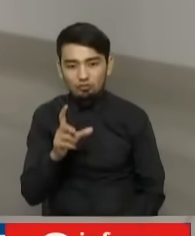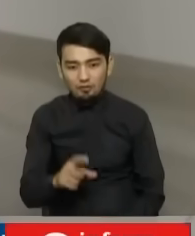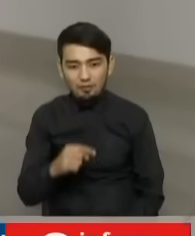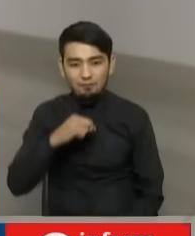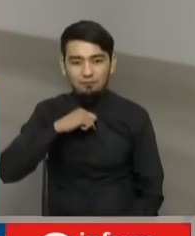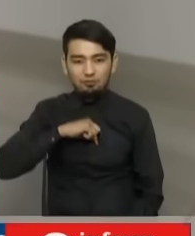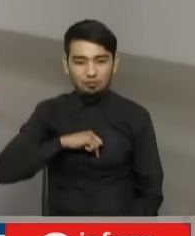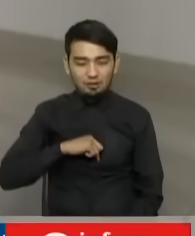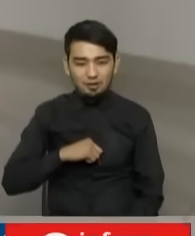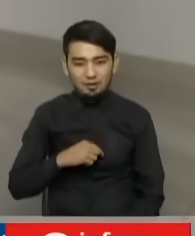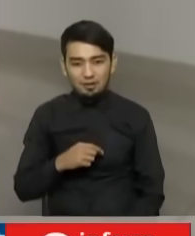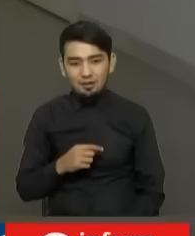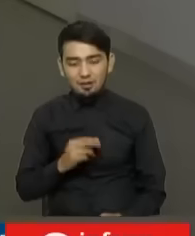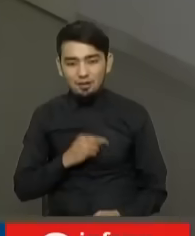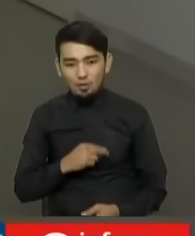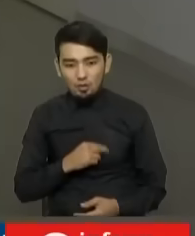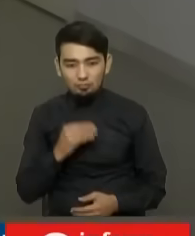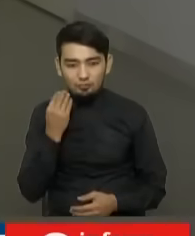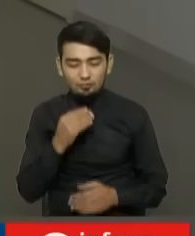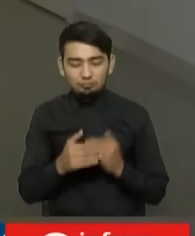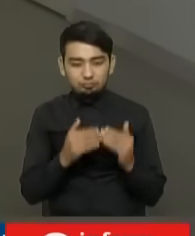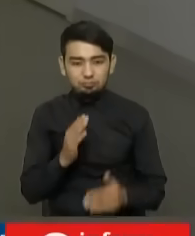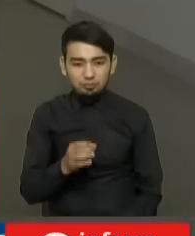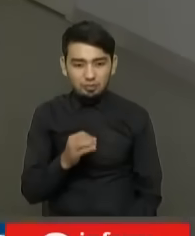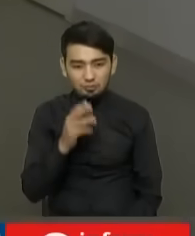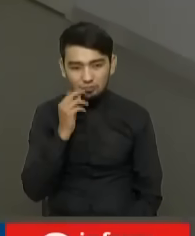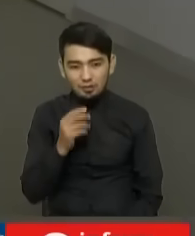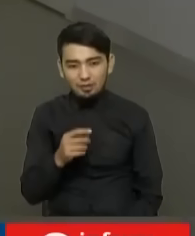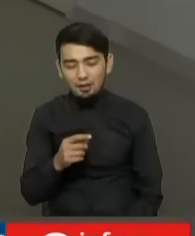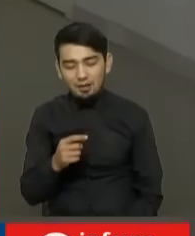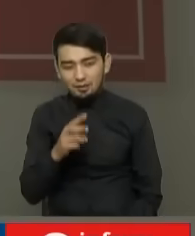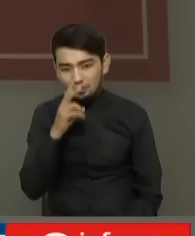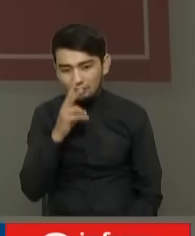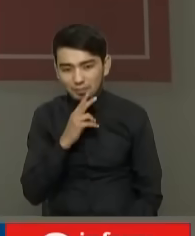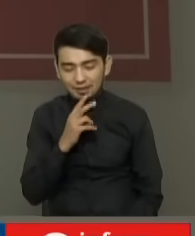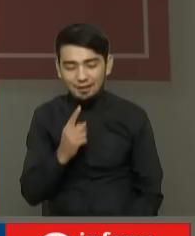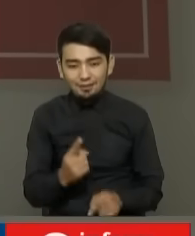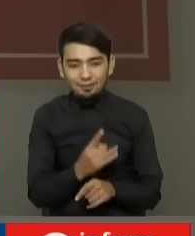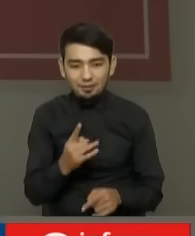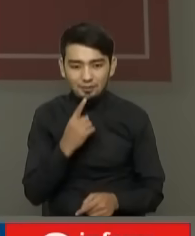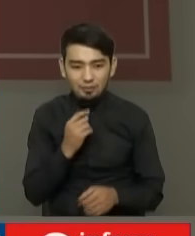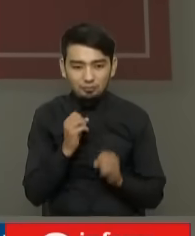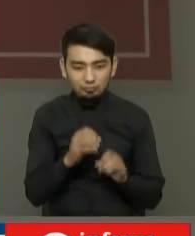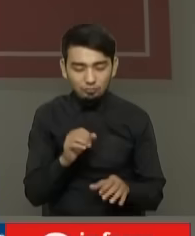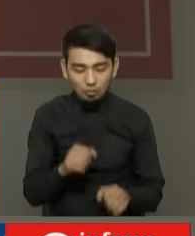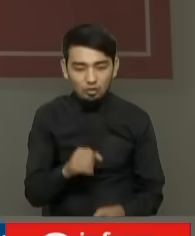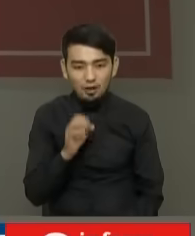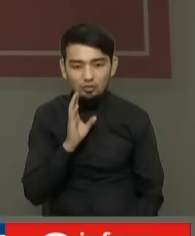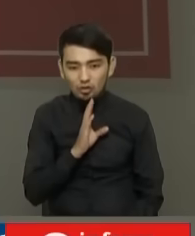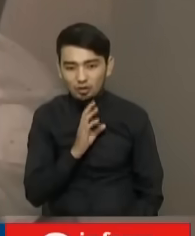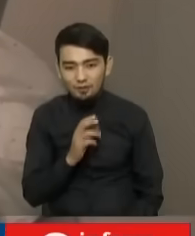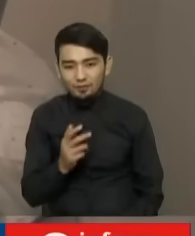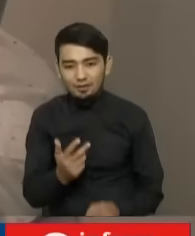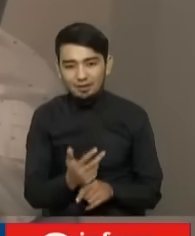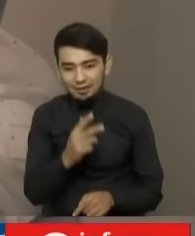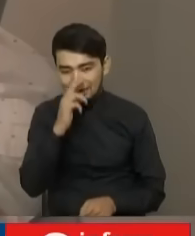ішкі ағзаларының жұмысы жақсарады. Ер азаматтар 2 айда бір рет, ал әйелдер 3 айда бір рет қан тапсырып донор бола алады. Қан